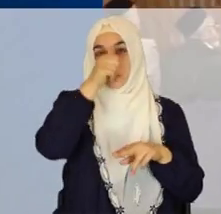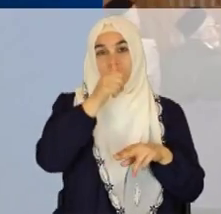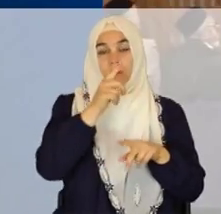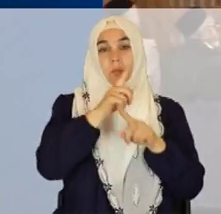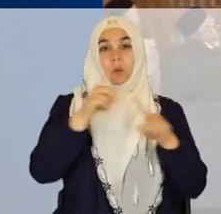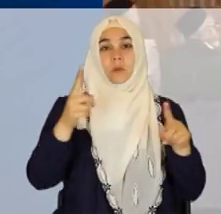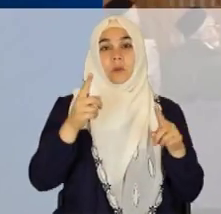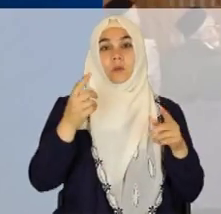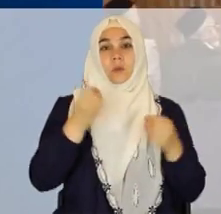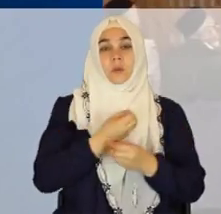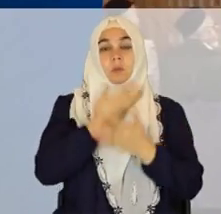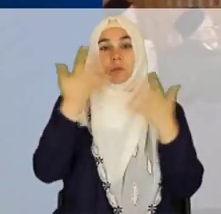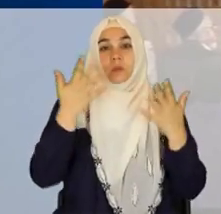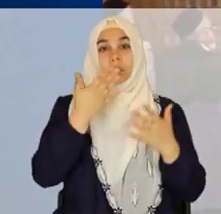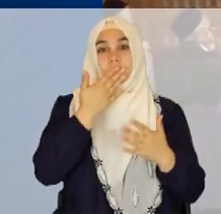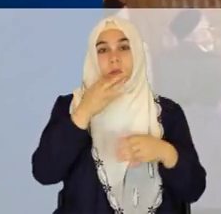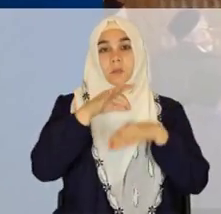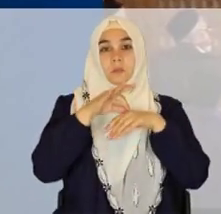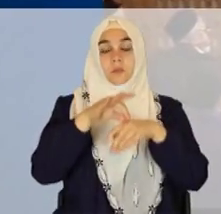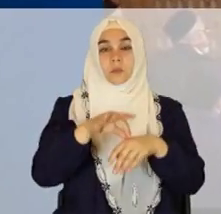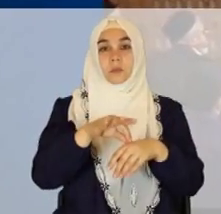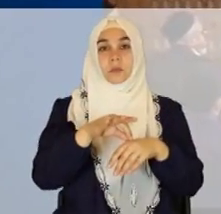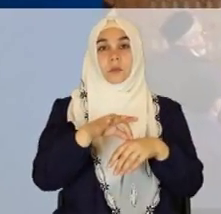oyning kunduzlarini ro'zasini tutish,